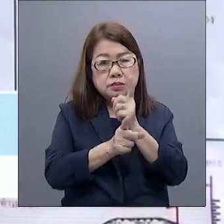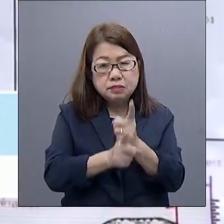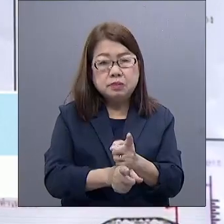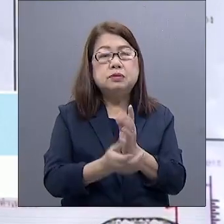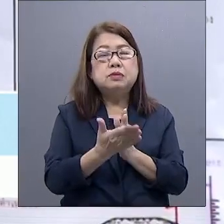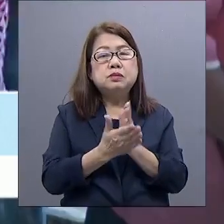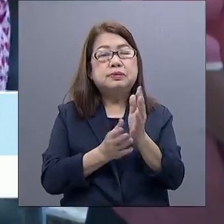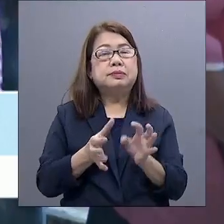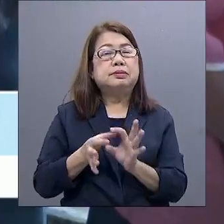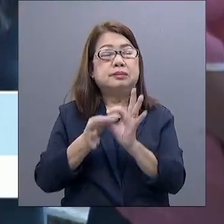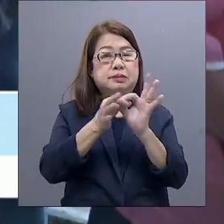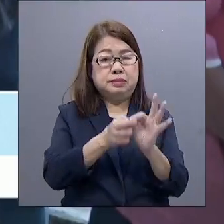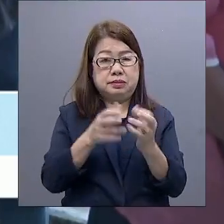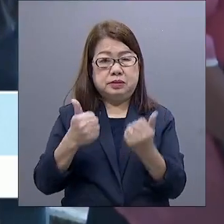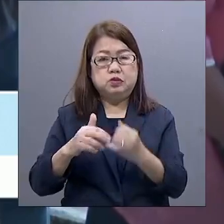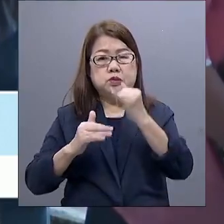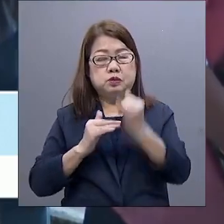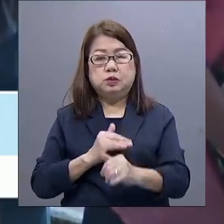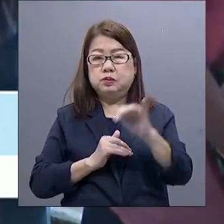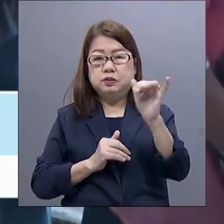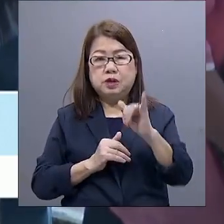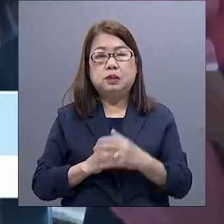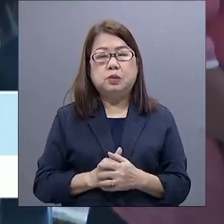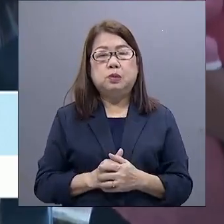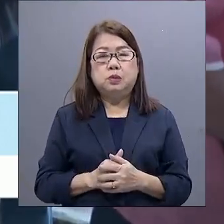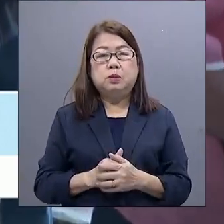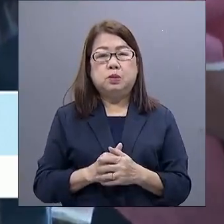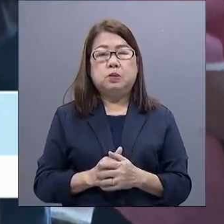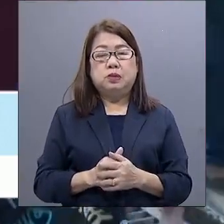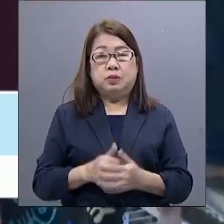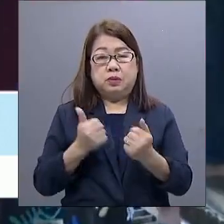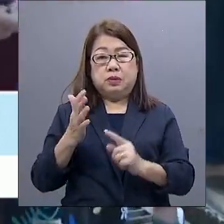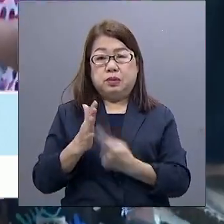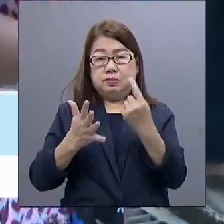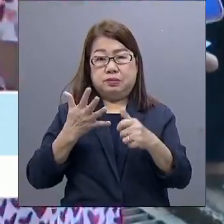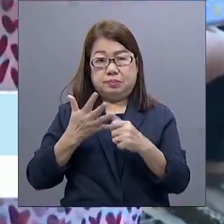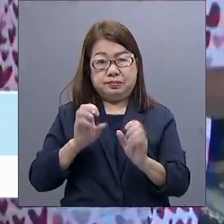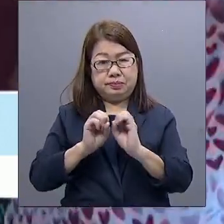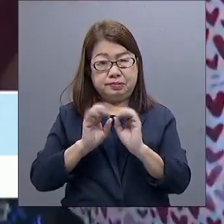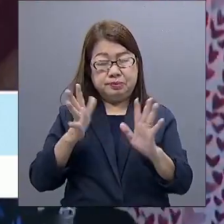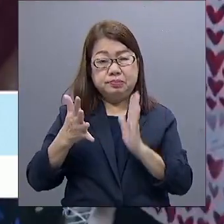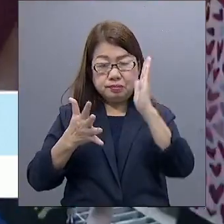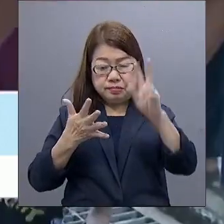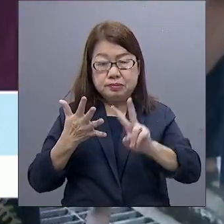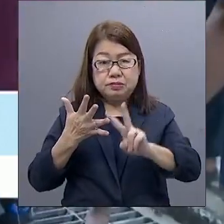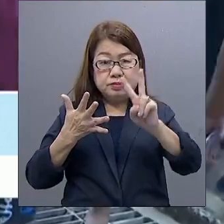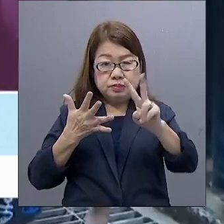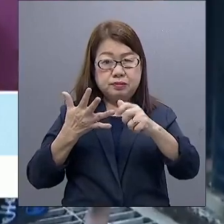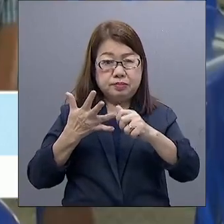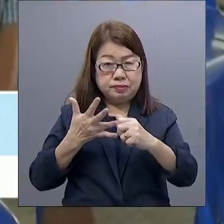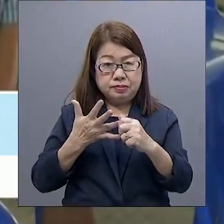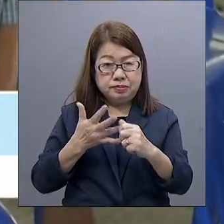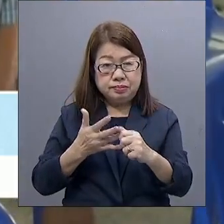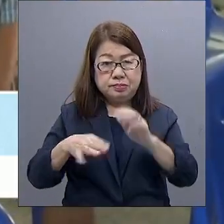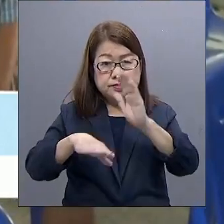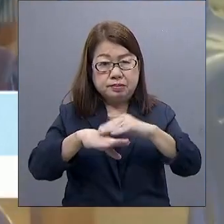ต่ไปครั ยงไมจบแต่ว่าครั้งข้างสอง ถามีการพคุยกัอีกก็อาจจะ